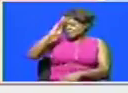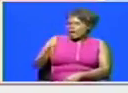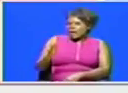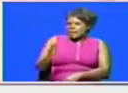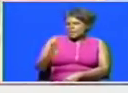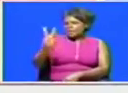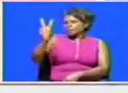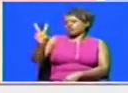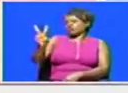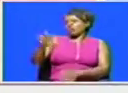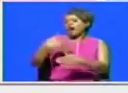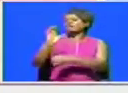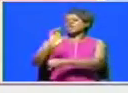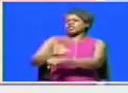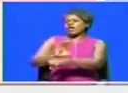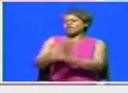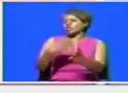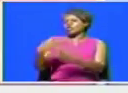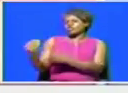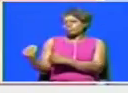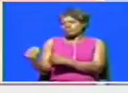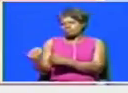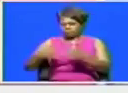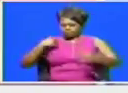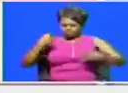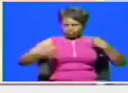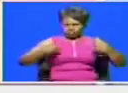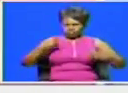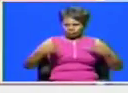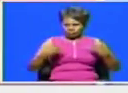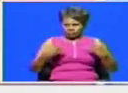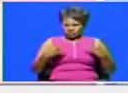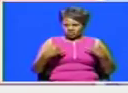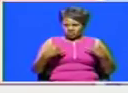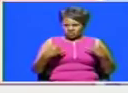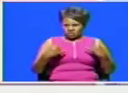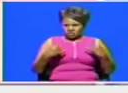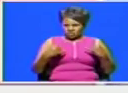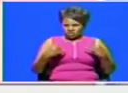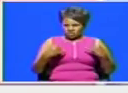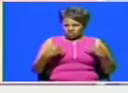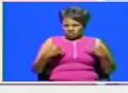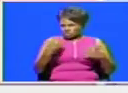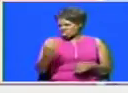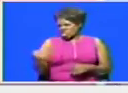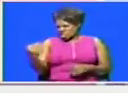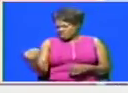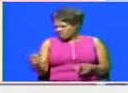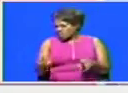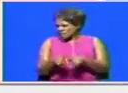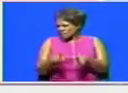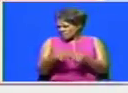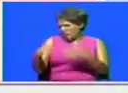8 umetoka kanisani, umeenda kwa baba unasema. Unaita burudani. Ati natoa hangover. Wengine hata mmeenda na watoto. Mimi sielewi kwa nini watoto wako unasema unawapeleka